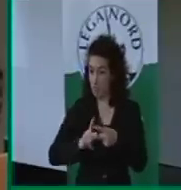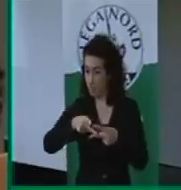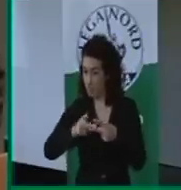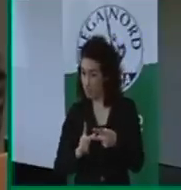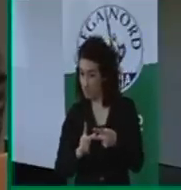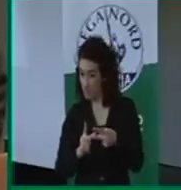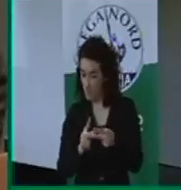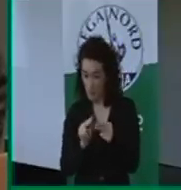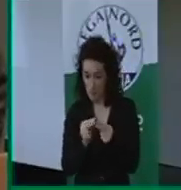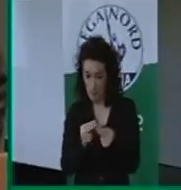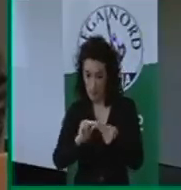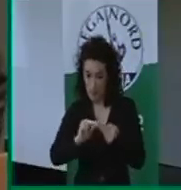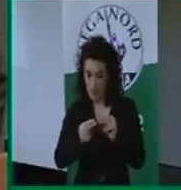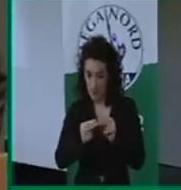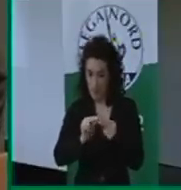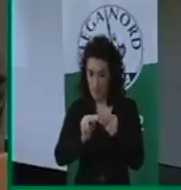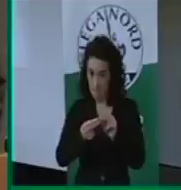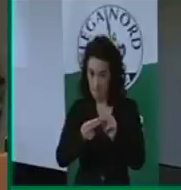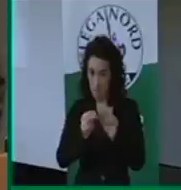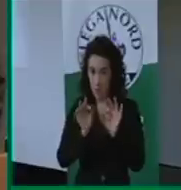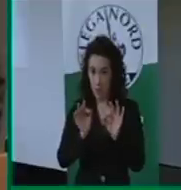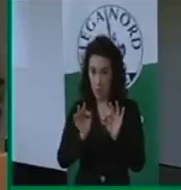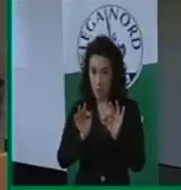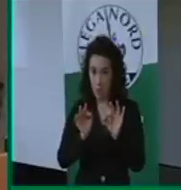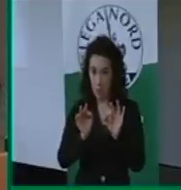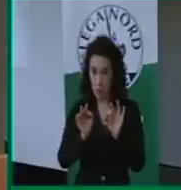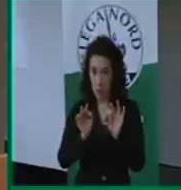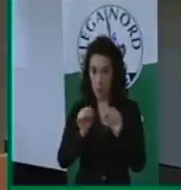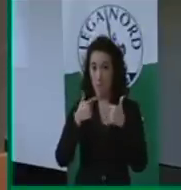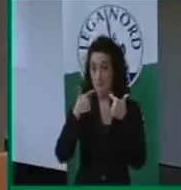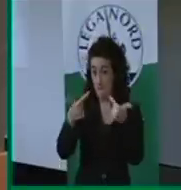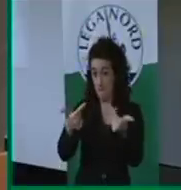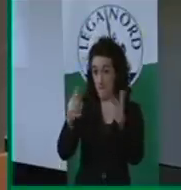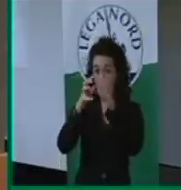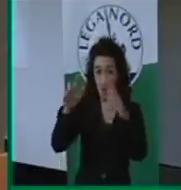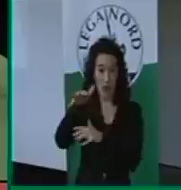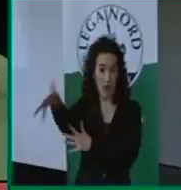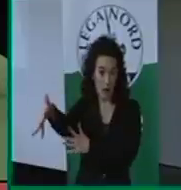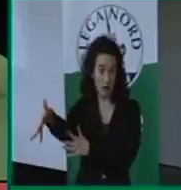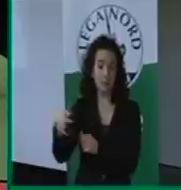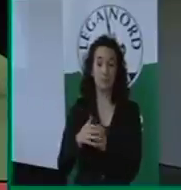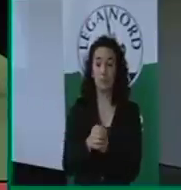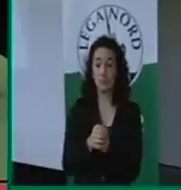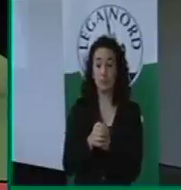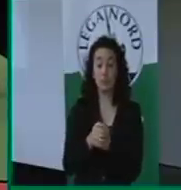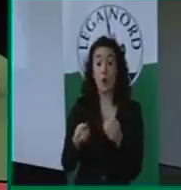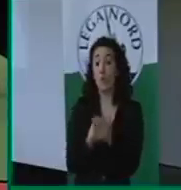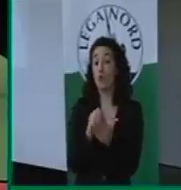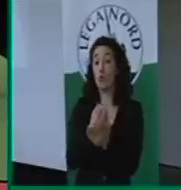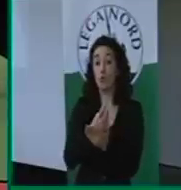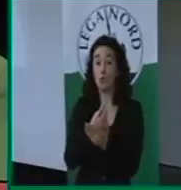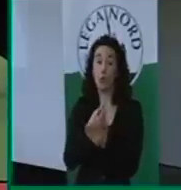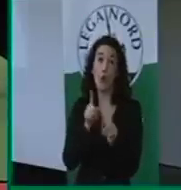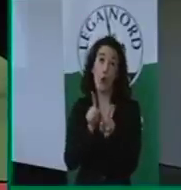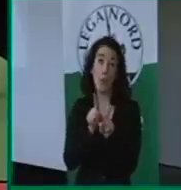meccanica Diciamo che va al all'utilizzatore facciamo utensileria il primo Plus che avevamo era il fatto che